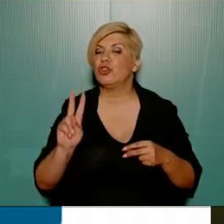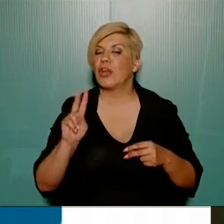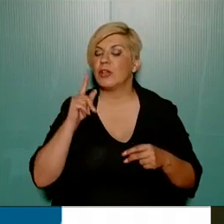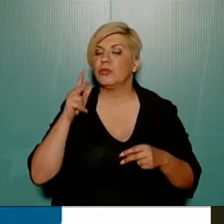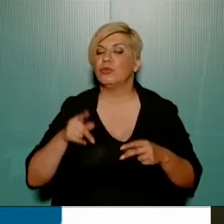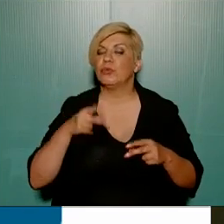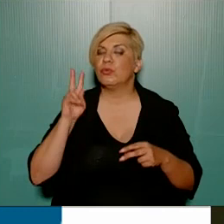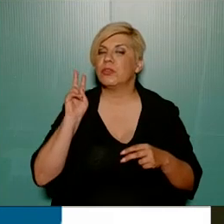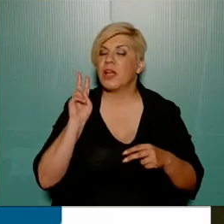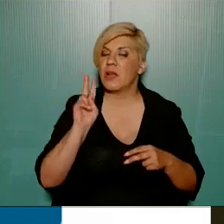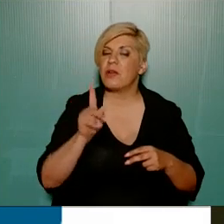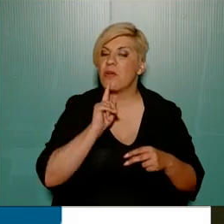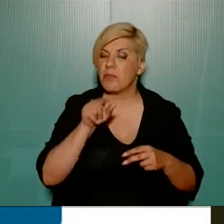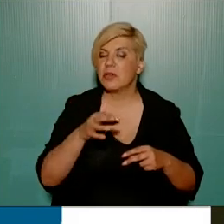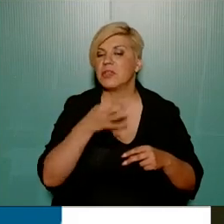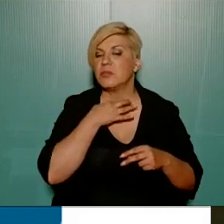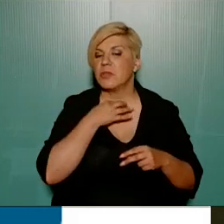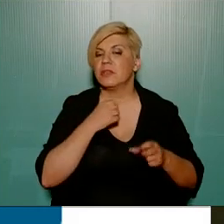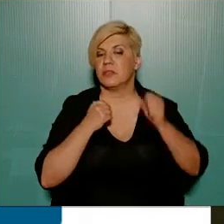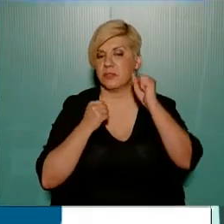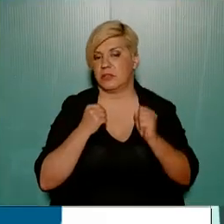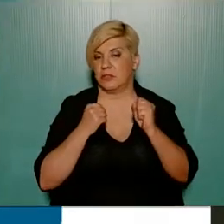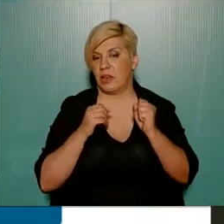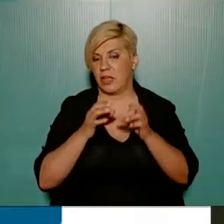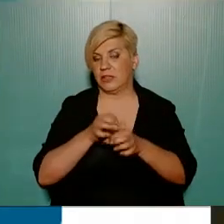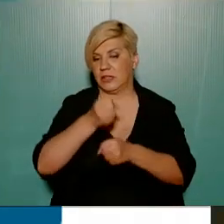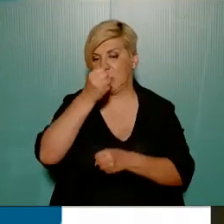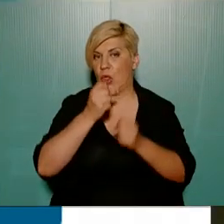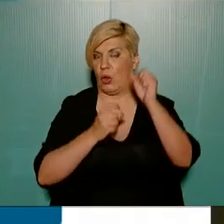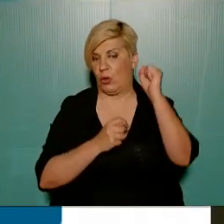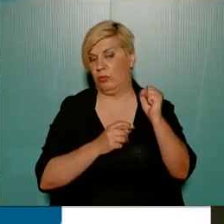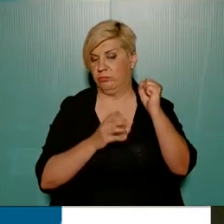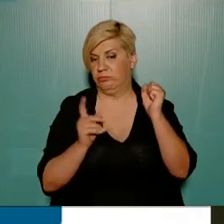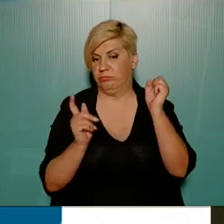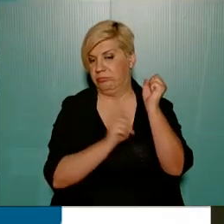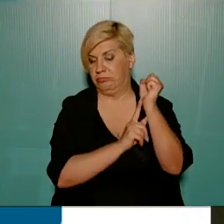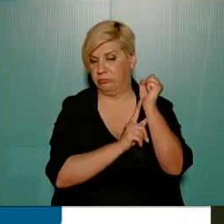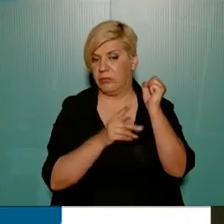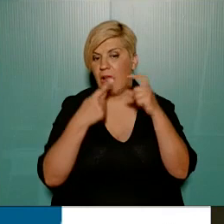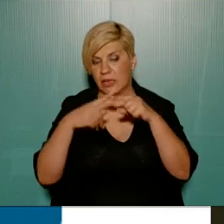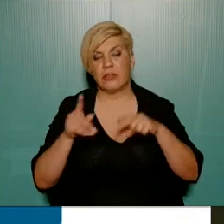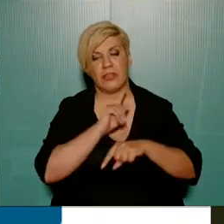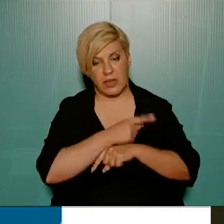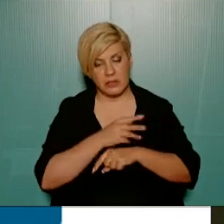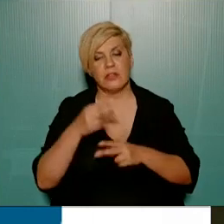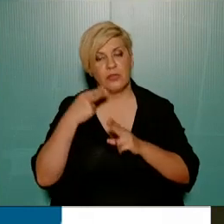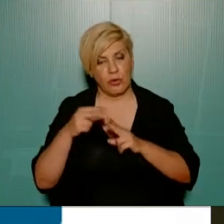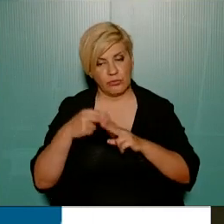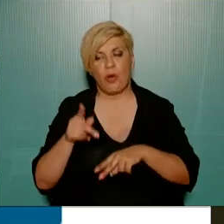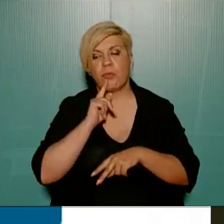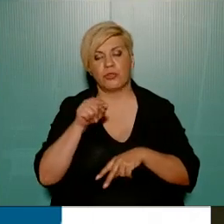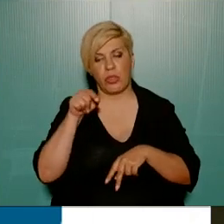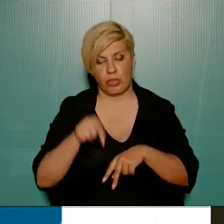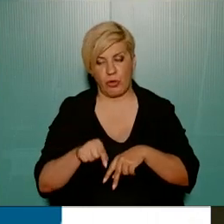τραμ, η οποία χρησιμοποιείται για να στηρίζει ένα στήλο. Υπάρχουν και διάφορα άλλες δυνατότητες αποκατάστασης, όπως